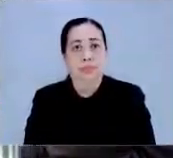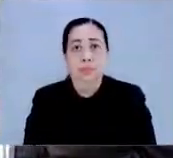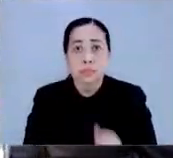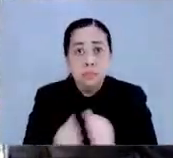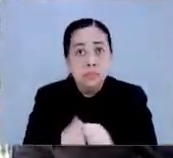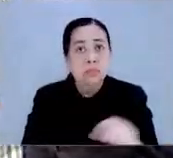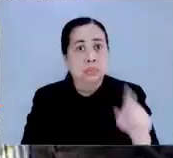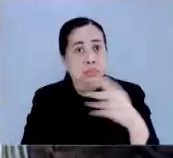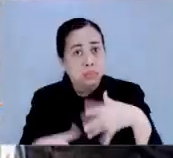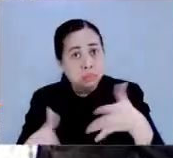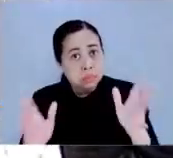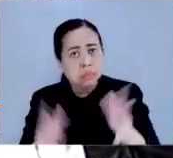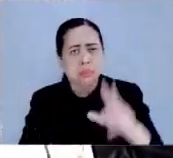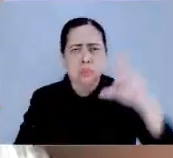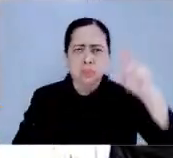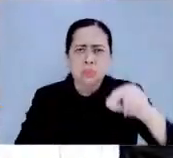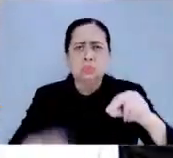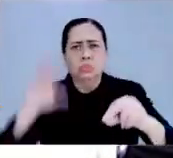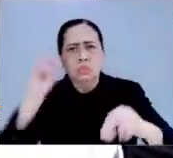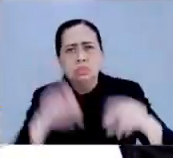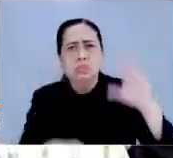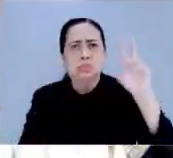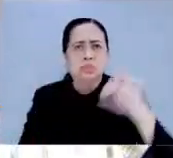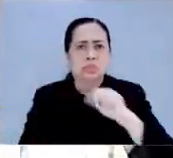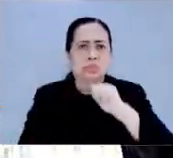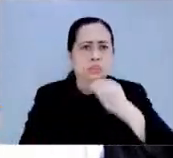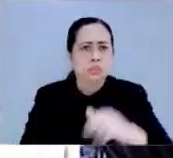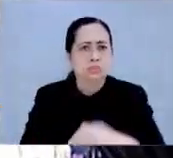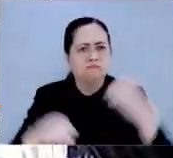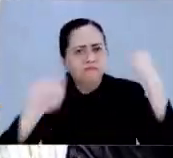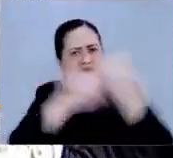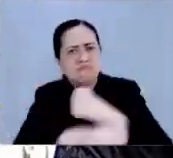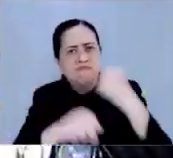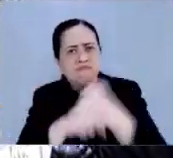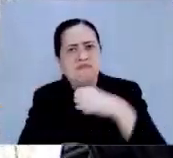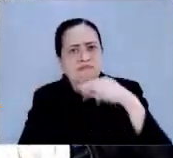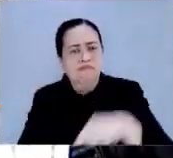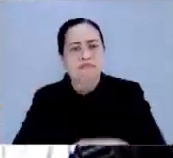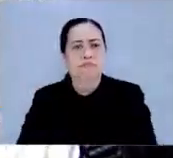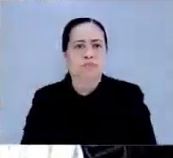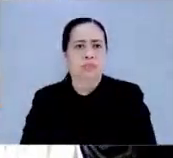tayo? Hindi! Nalaban tayo!